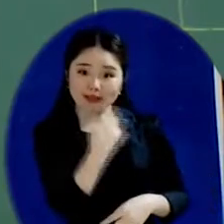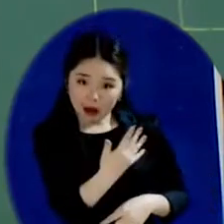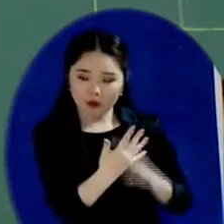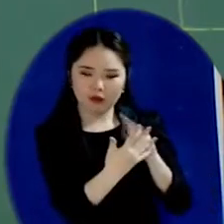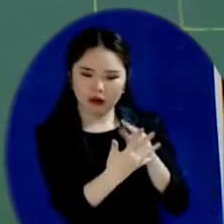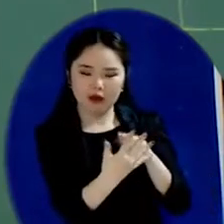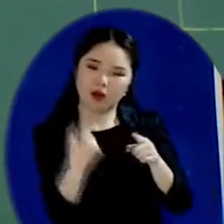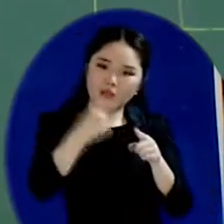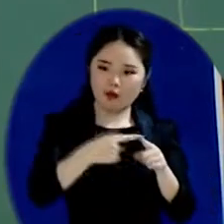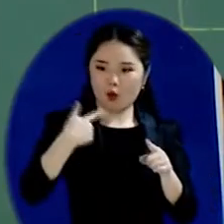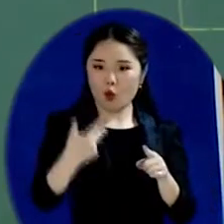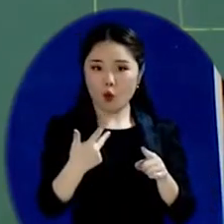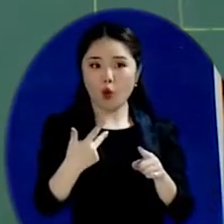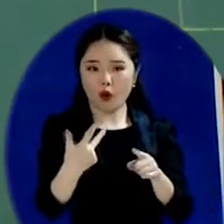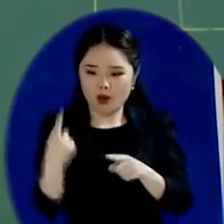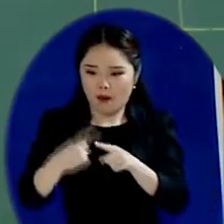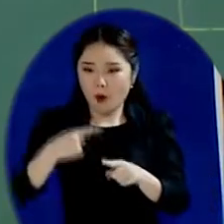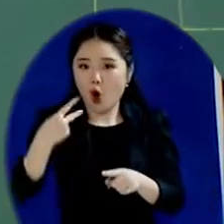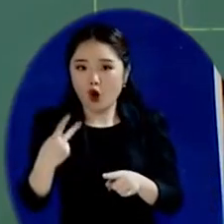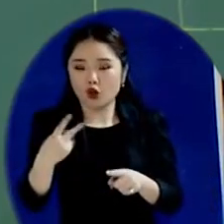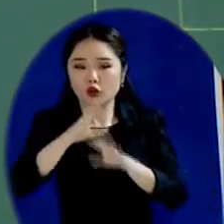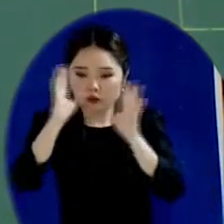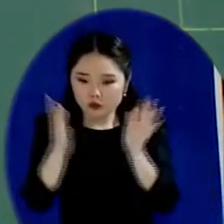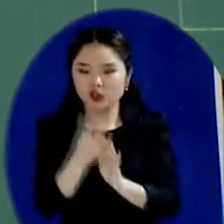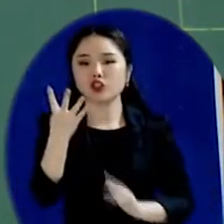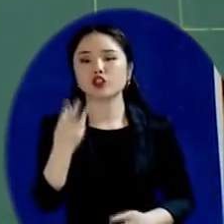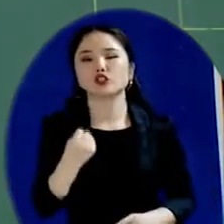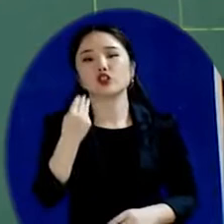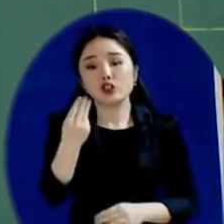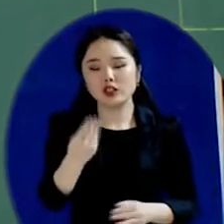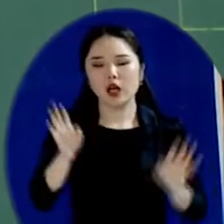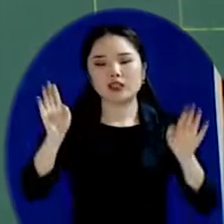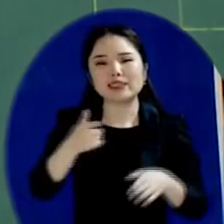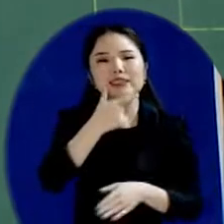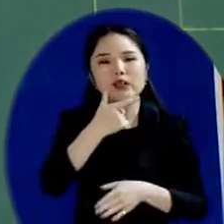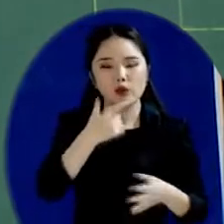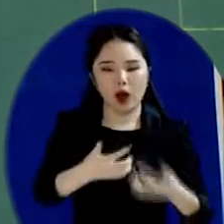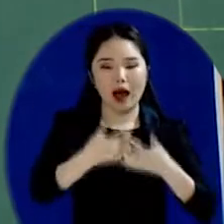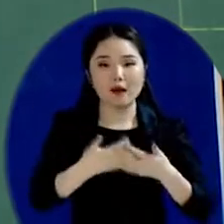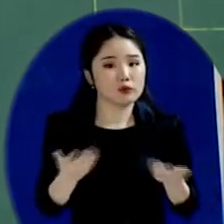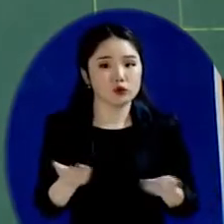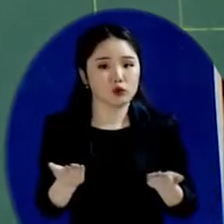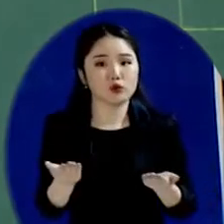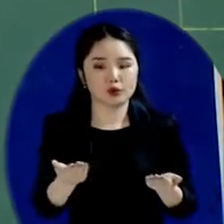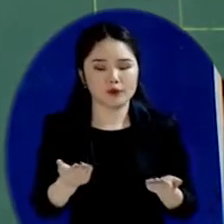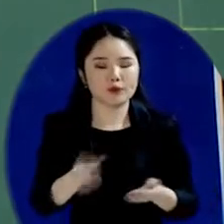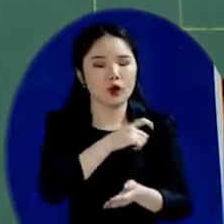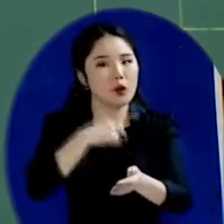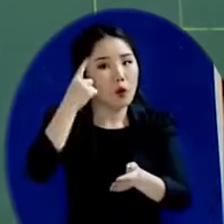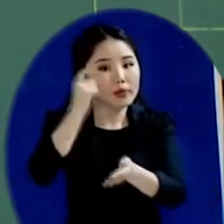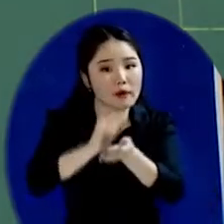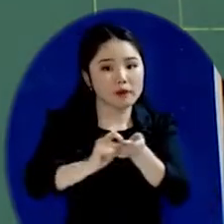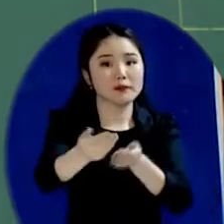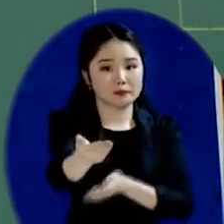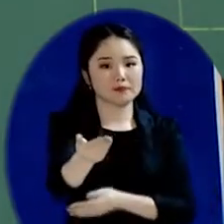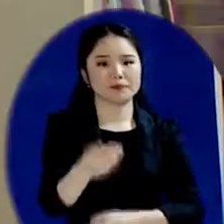хідвүлээ. 2-ыг нэмээд хідэв. А нийт хичнээн нисдэггүй амтан байна вэ? За та бүхэн нэг дэвтэртэй бодсон